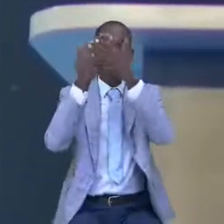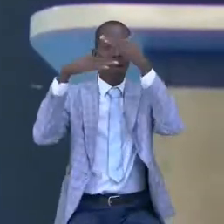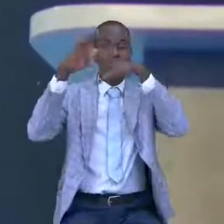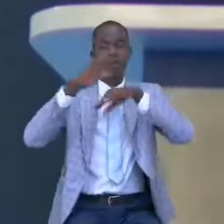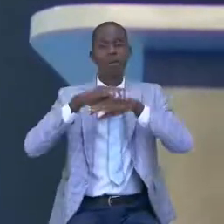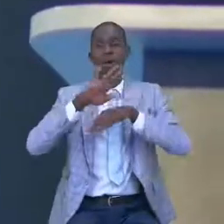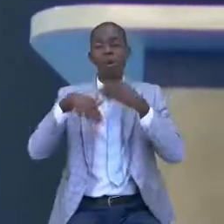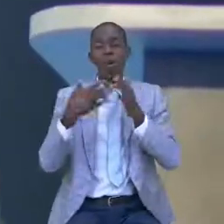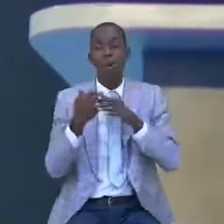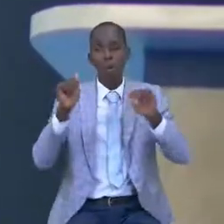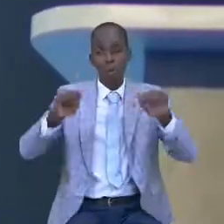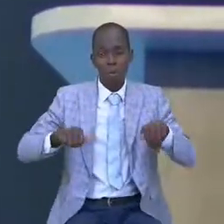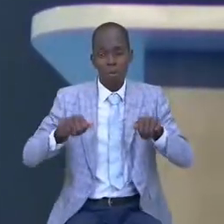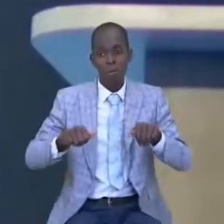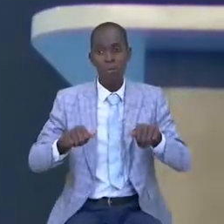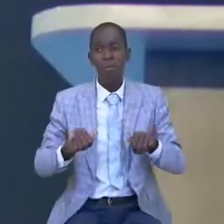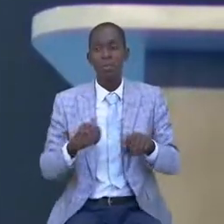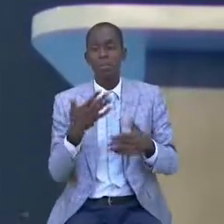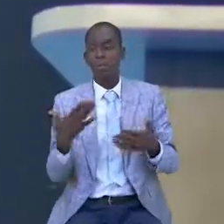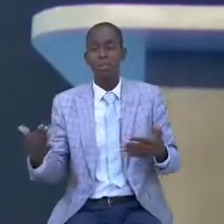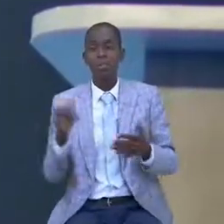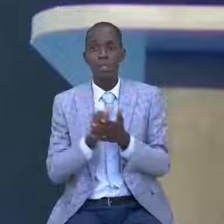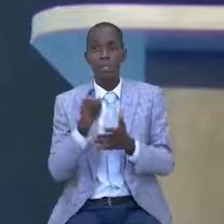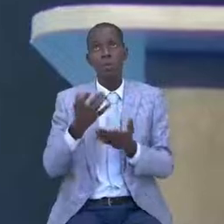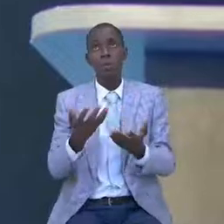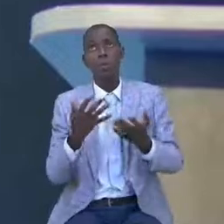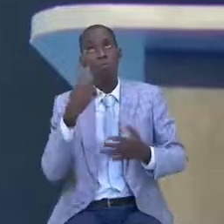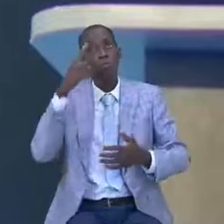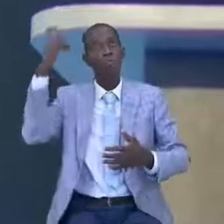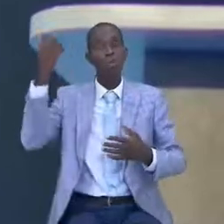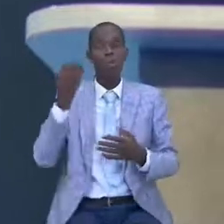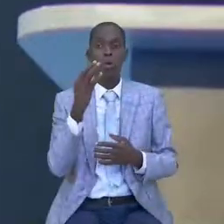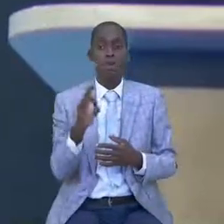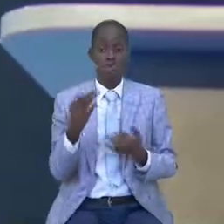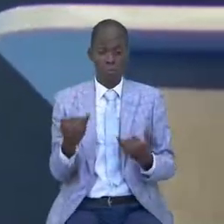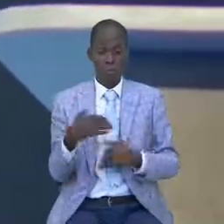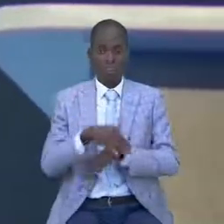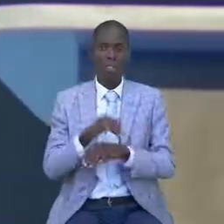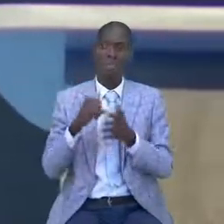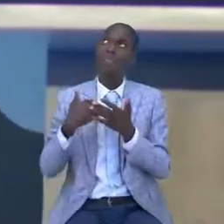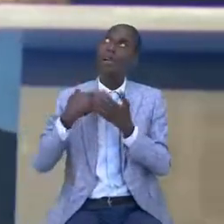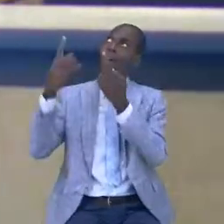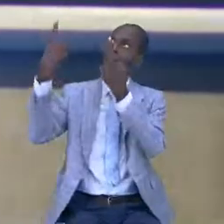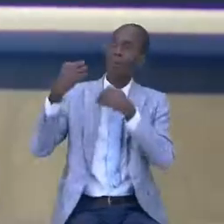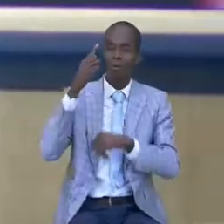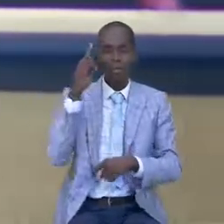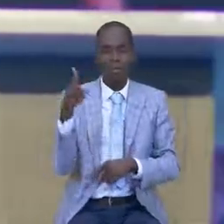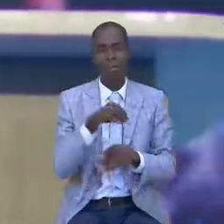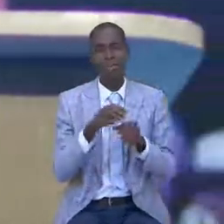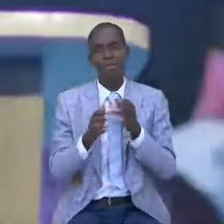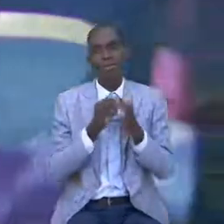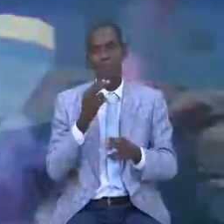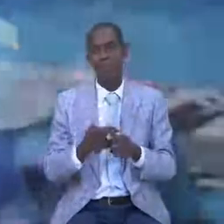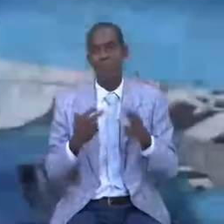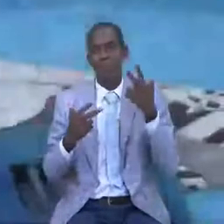suis très sûr que du ciel, toutes les possibilités viendront sur vous. Tout ce que vous demandez, ce qui